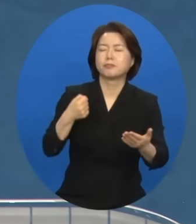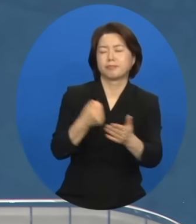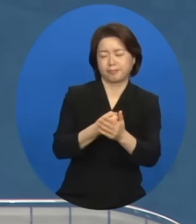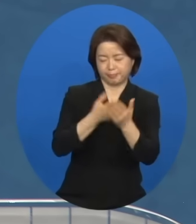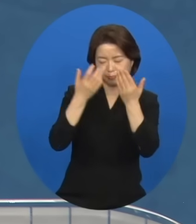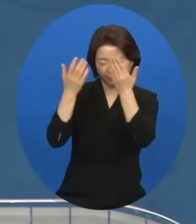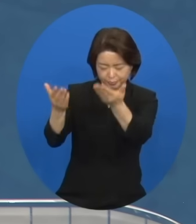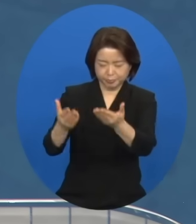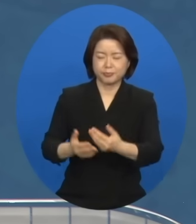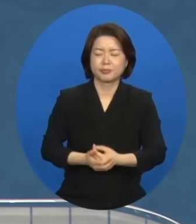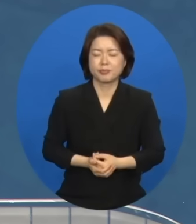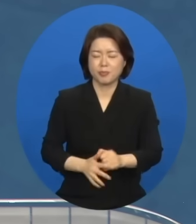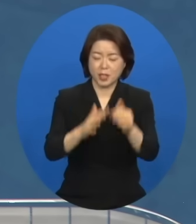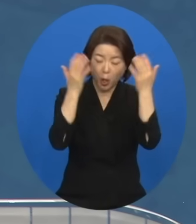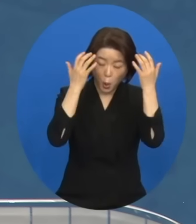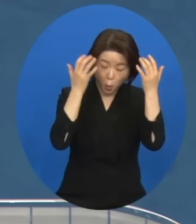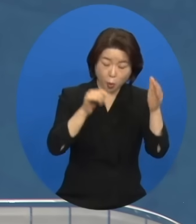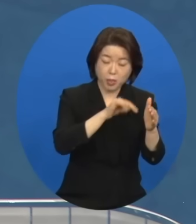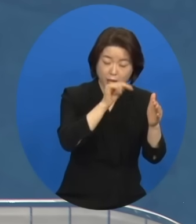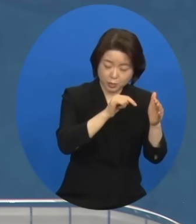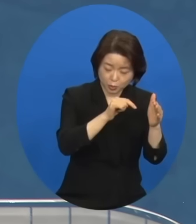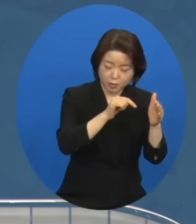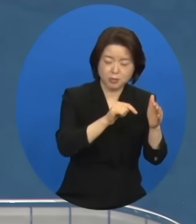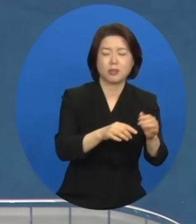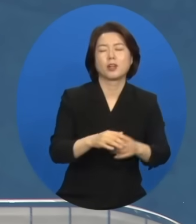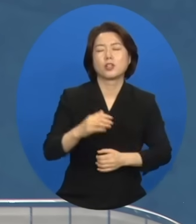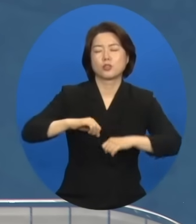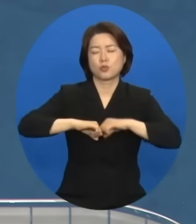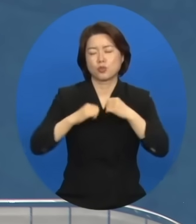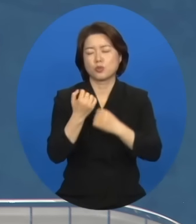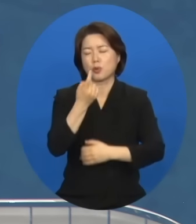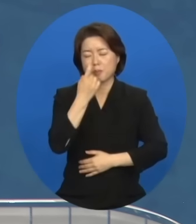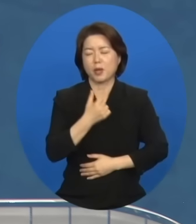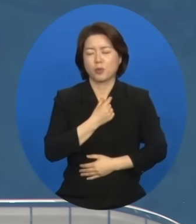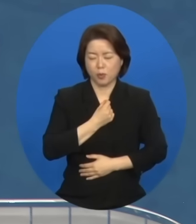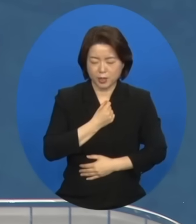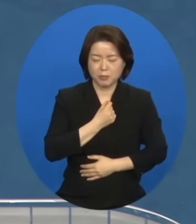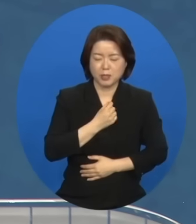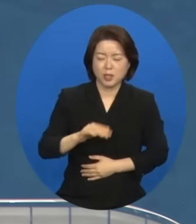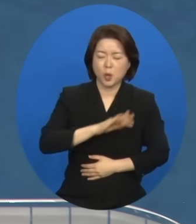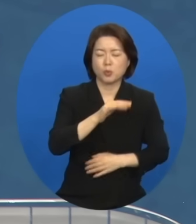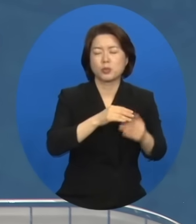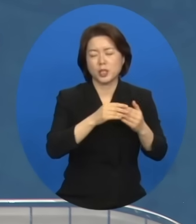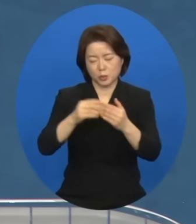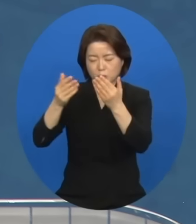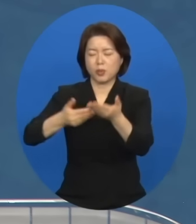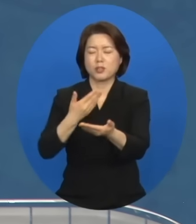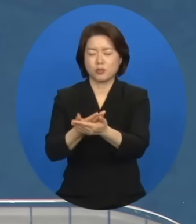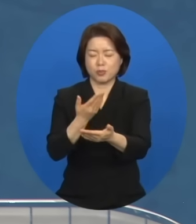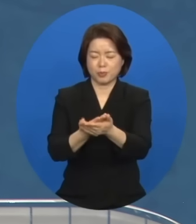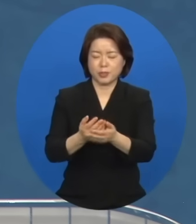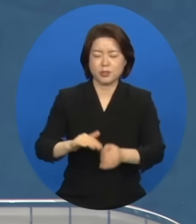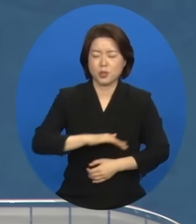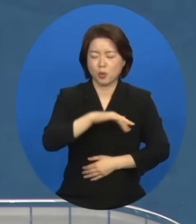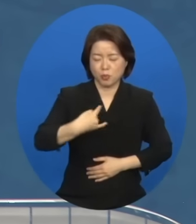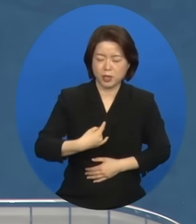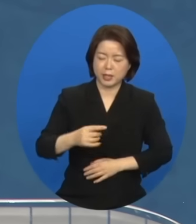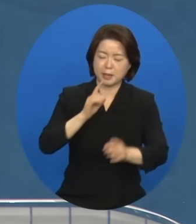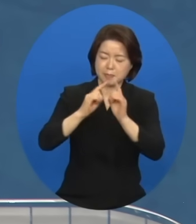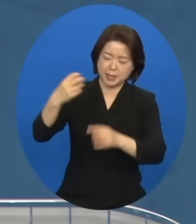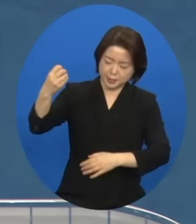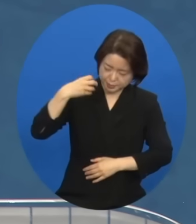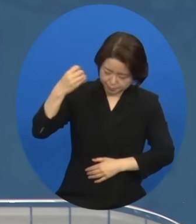결심했습니다. 고난에서 순종을 배우기를 원합니다. 우리를 인도해 주소서. 우리에게